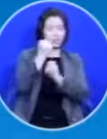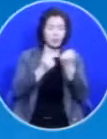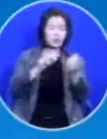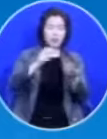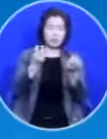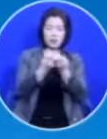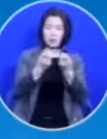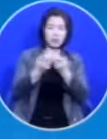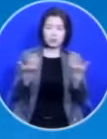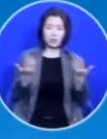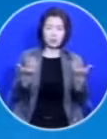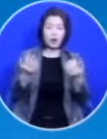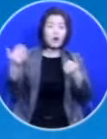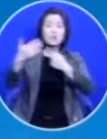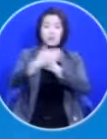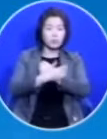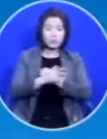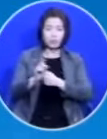품어지는 걸